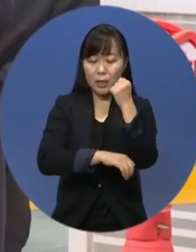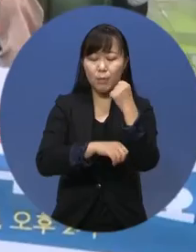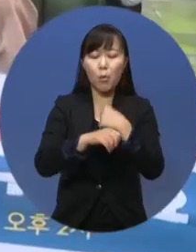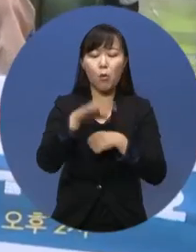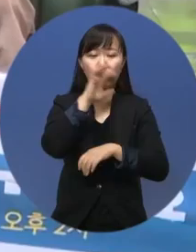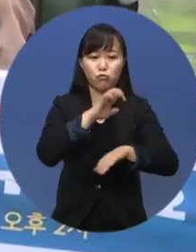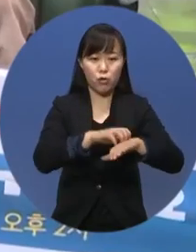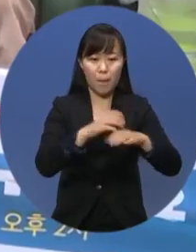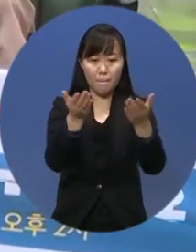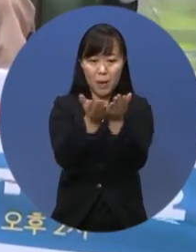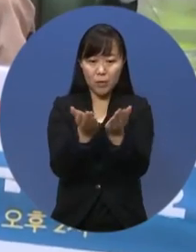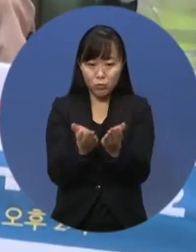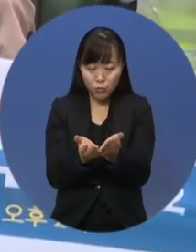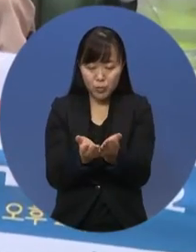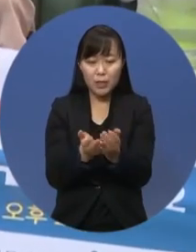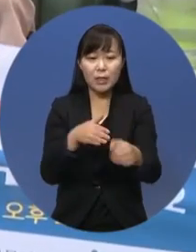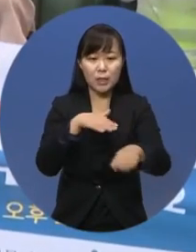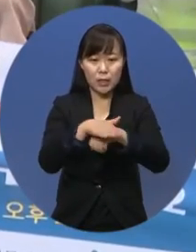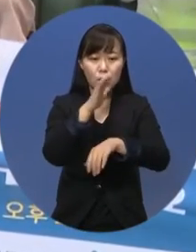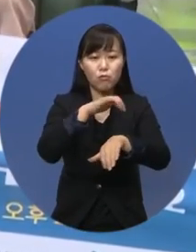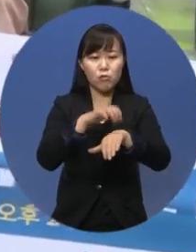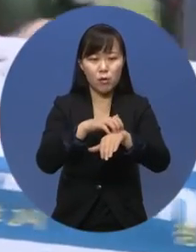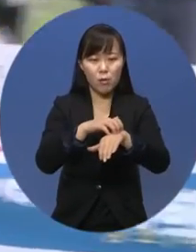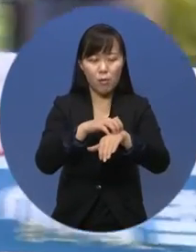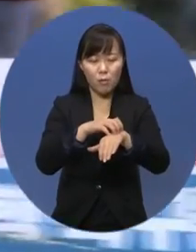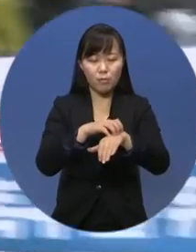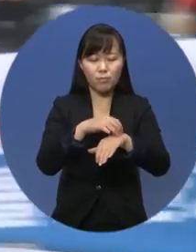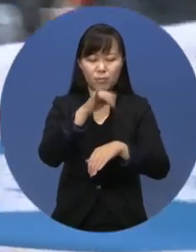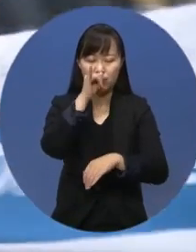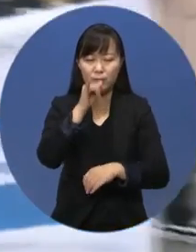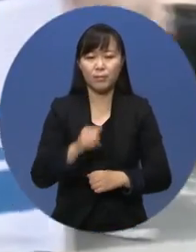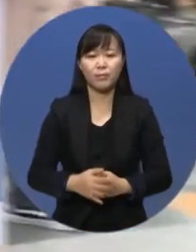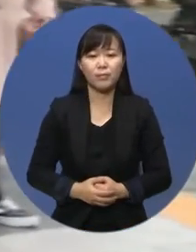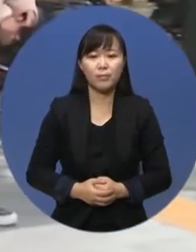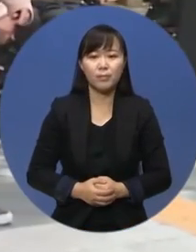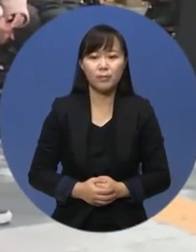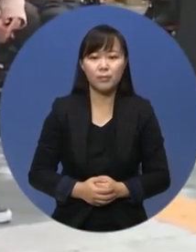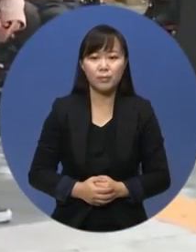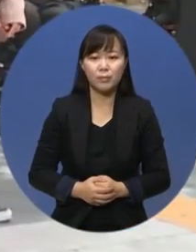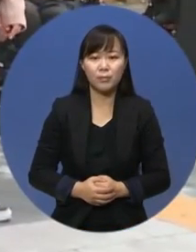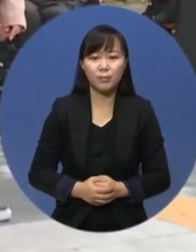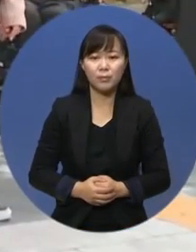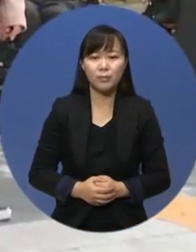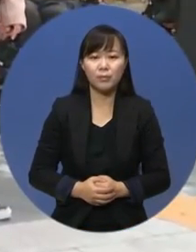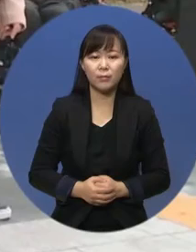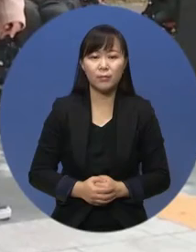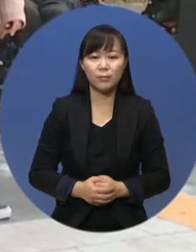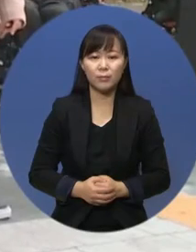맞춤 훈련 강화 등이 요구되고 있습니다. 복지TV 뉴스 서정영입니다.